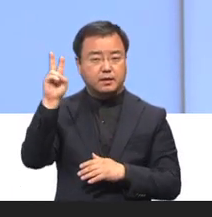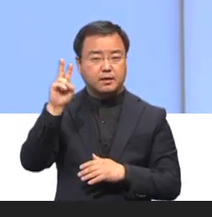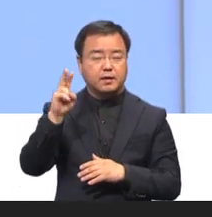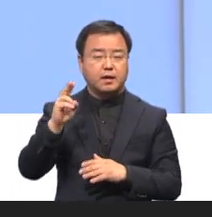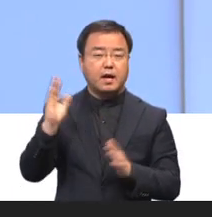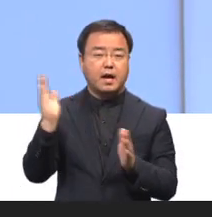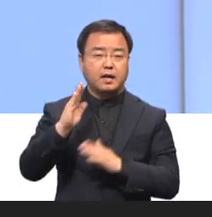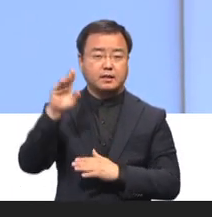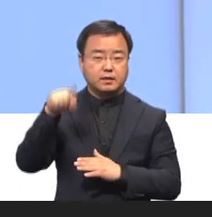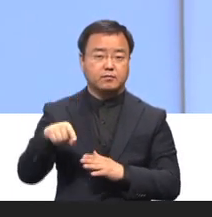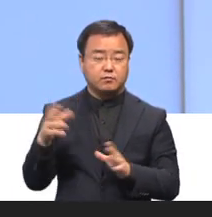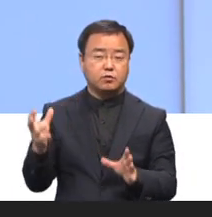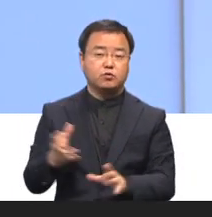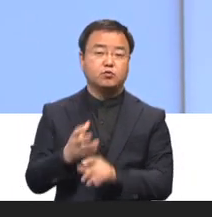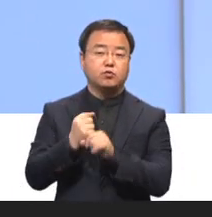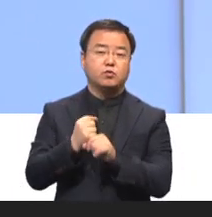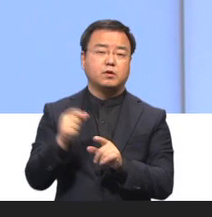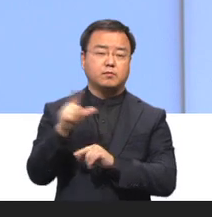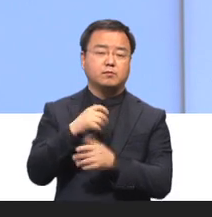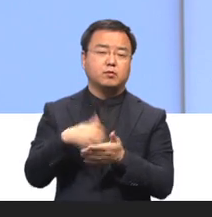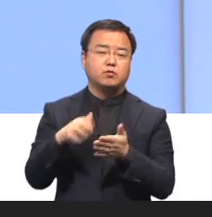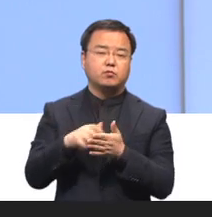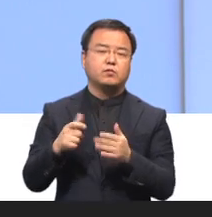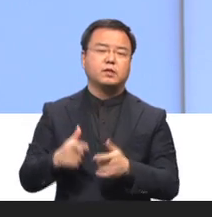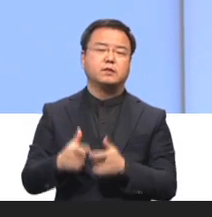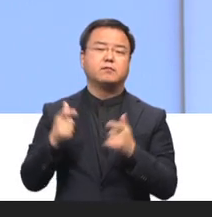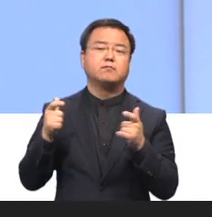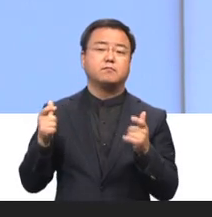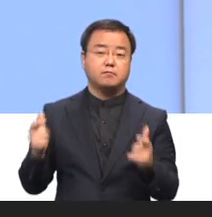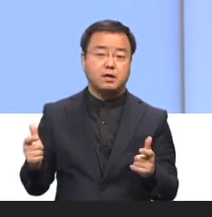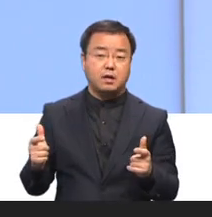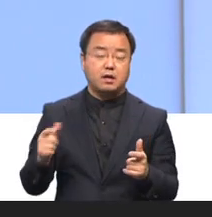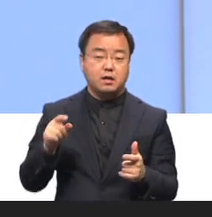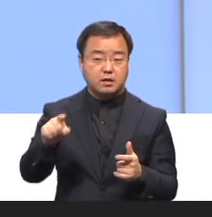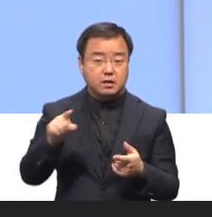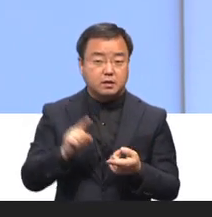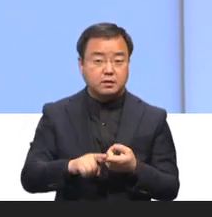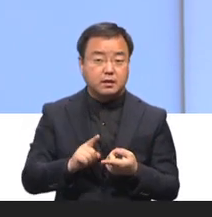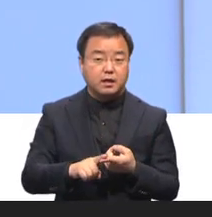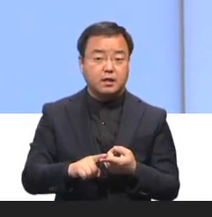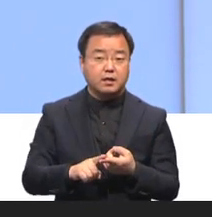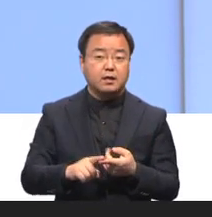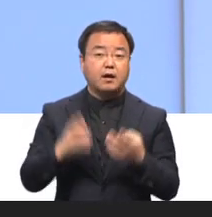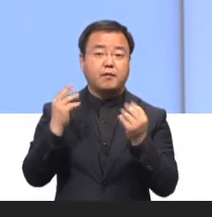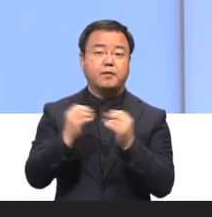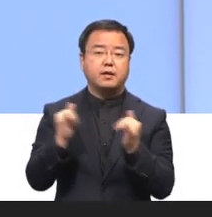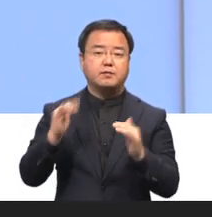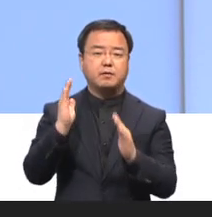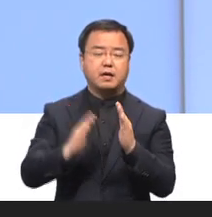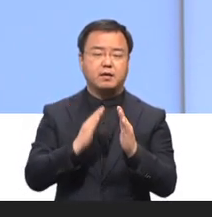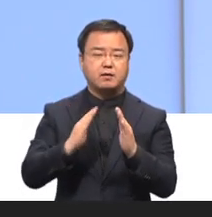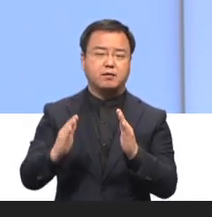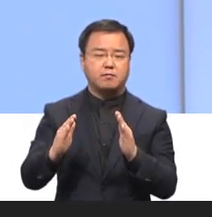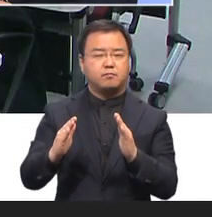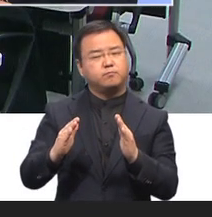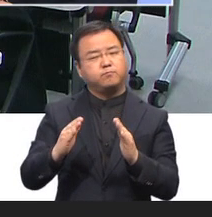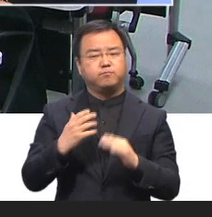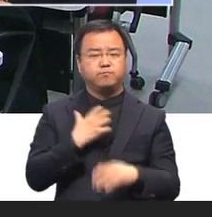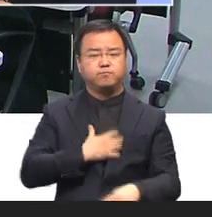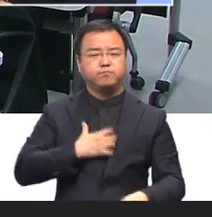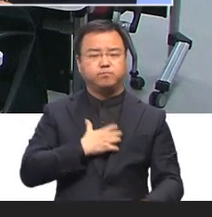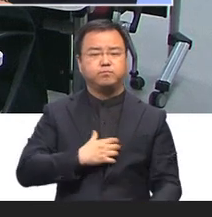저기 수시가. 학종이 많이 예, 수시가 확 늘었단 말이죠. 예. 거기에 대해서 많은 분들이 대학 입시의 객관성과 공정성을